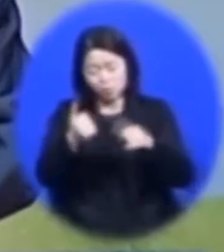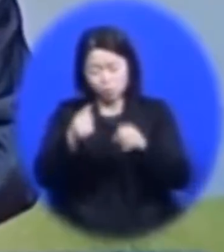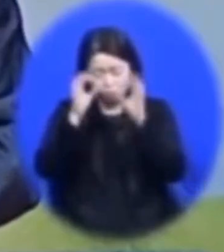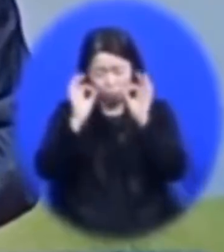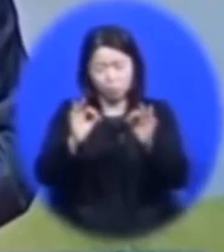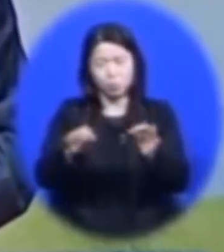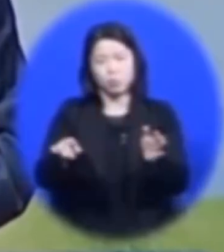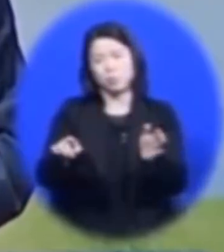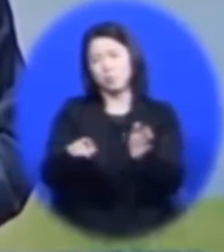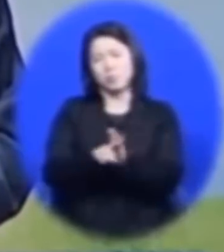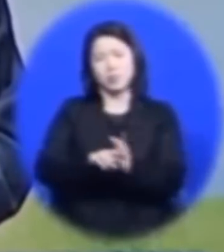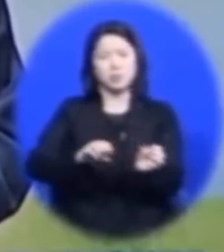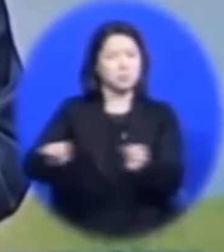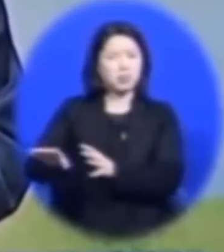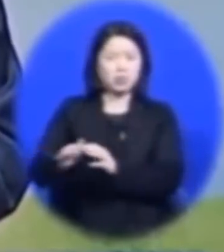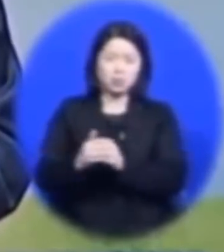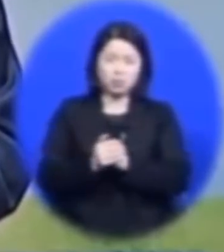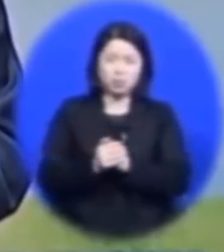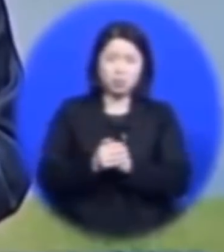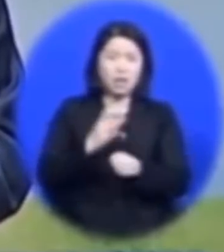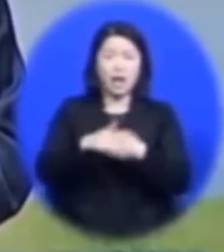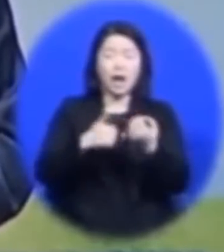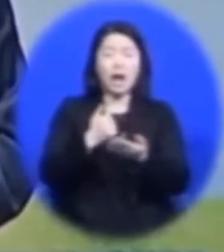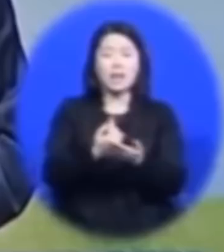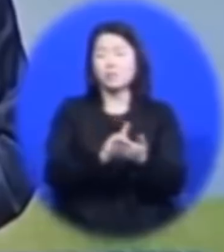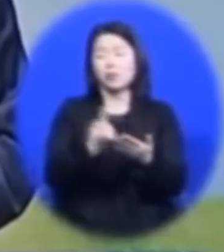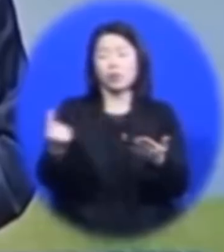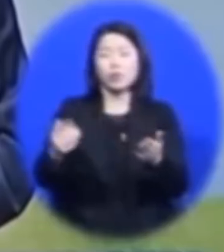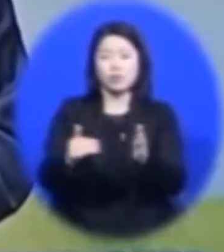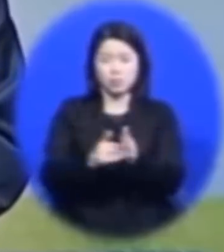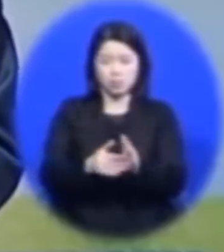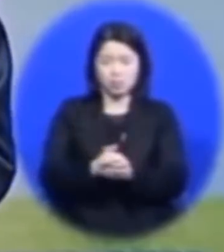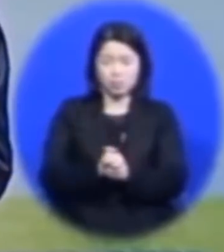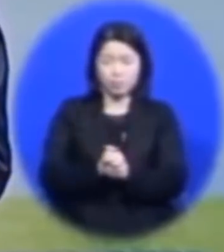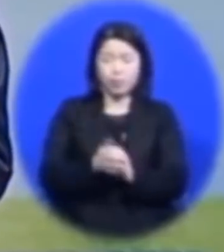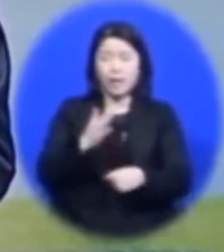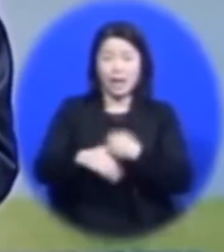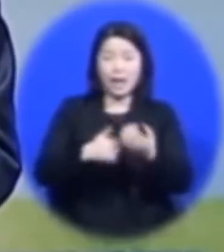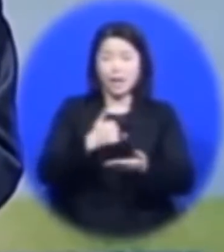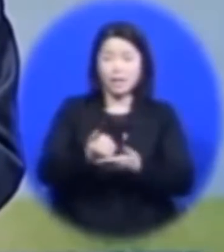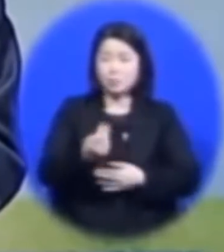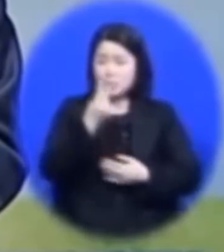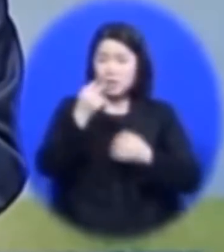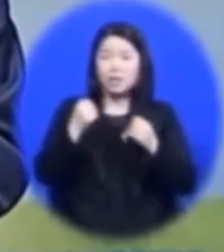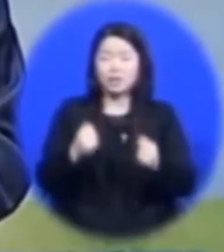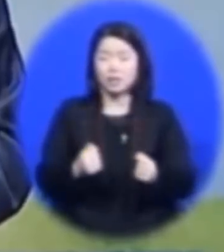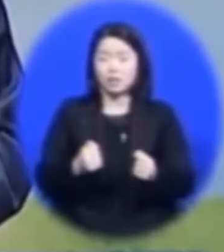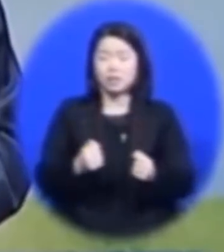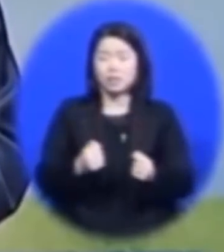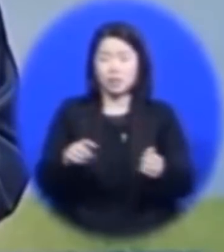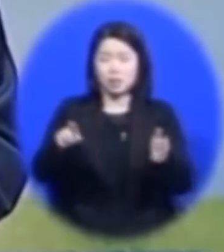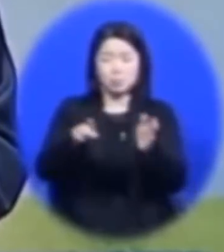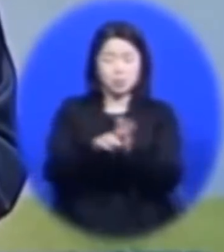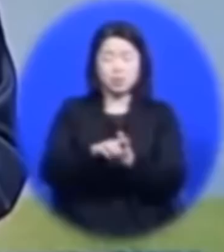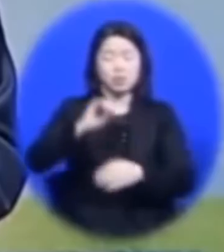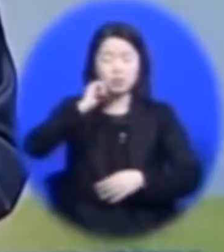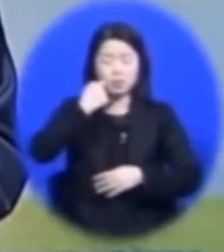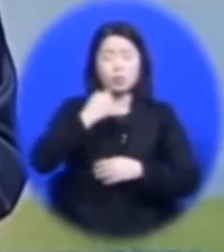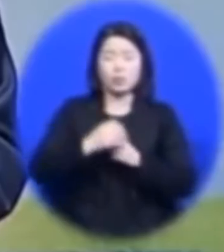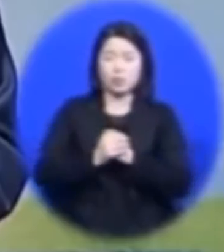버렸습니다 하나님을 떠나 버렸습니다 하나님이 살아계신 기의 믿어지지 않는다는